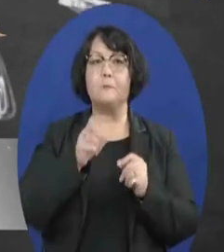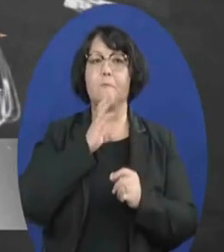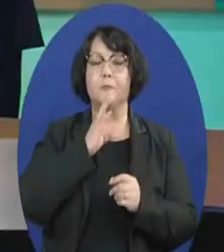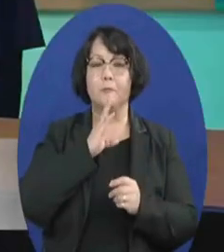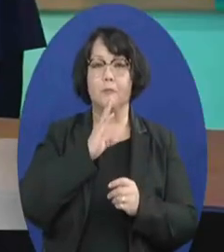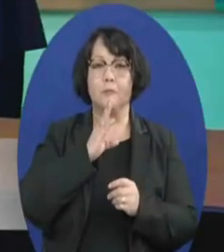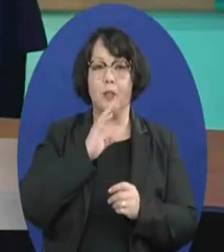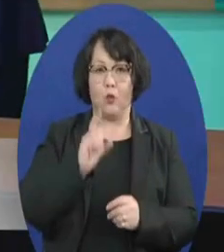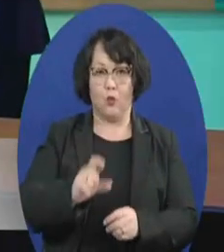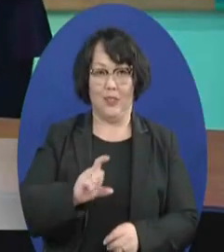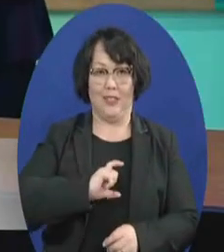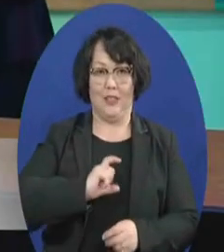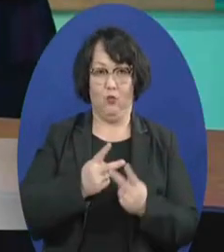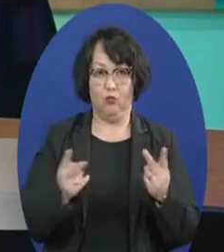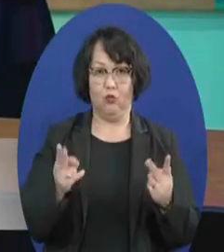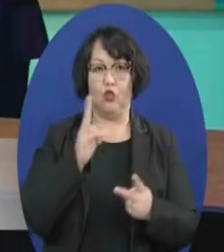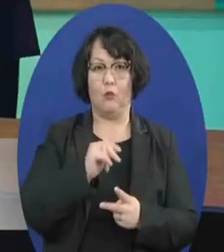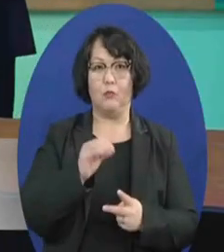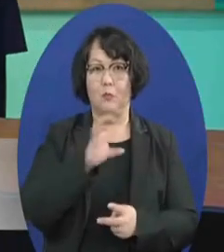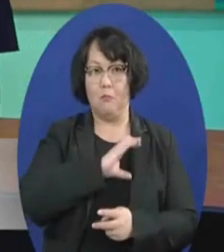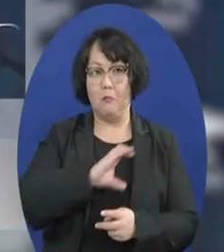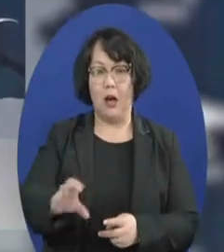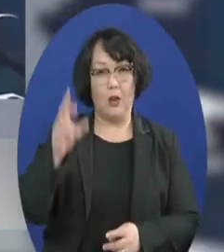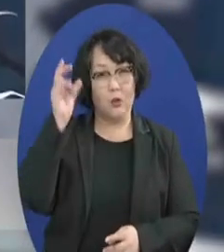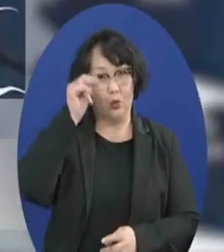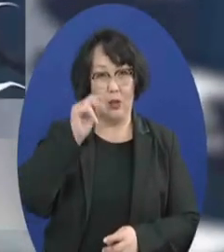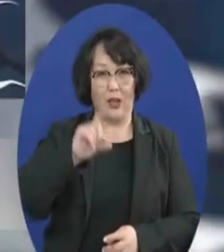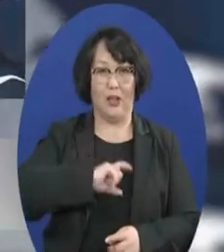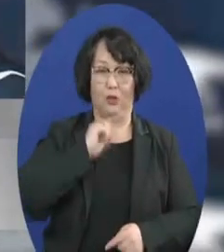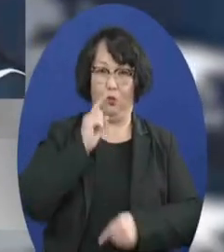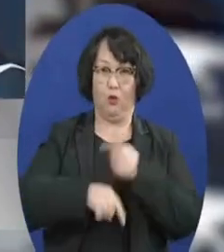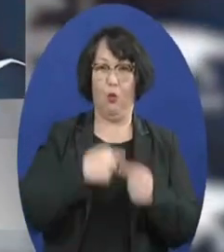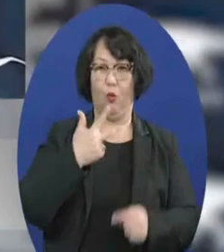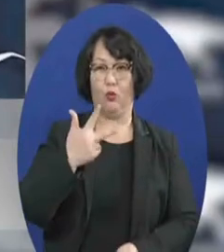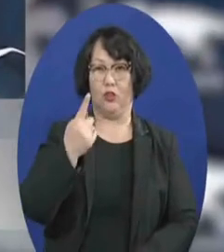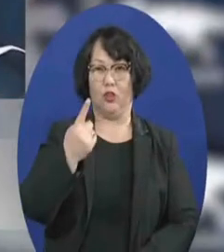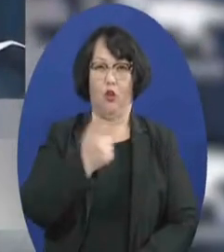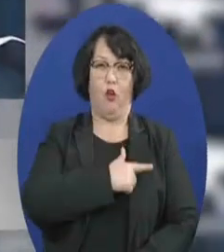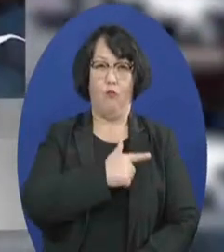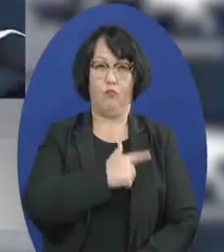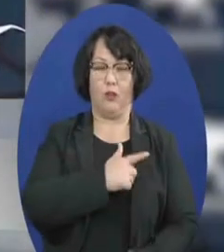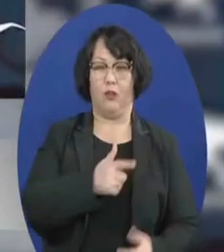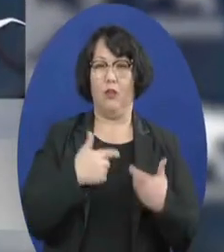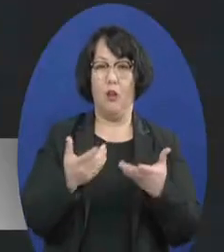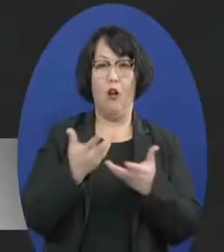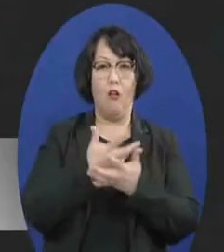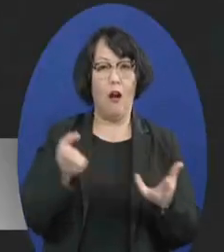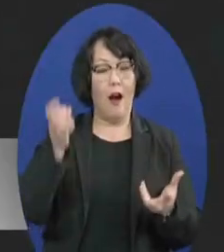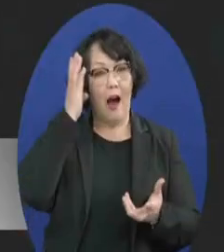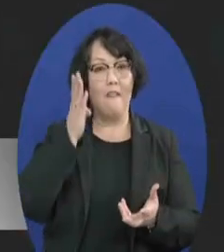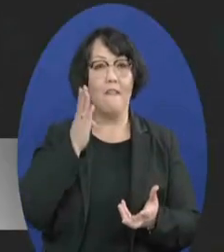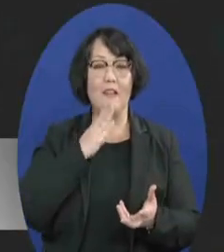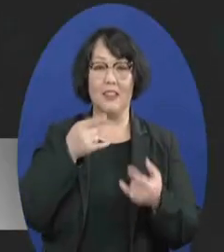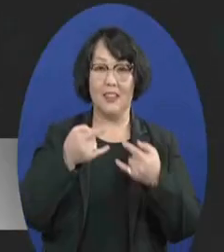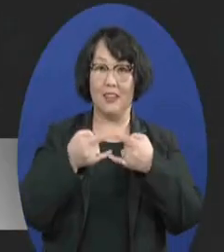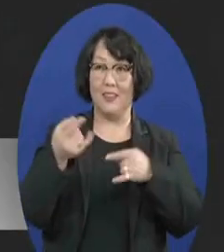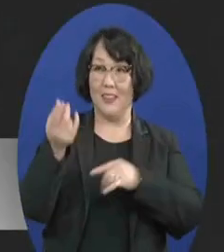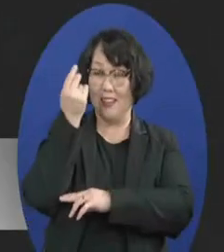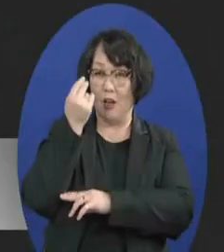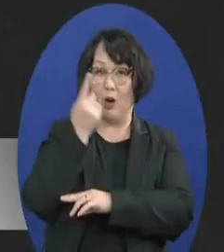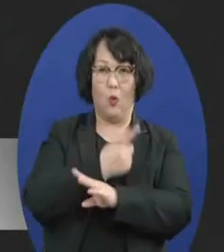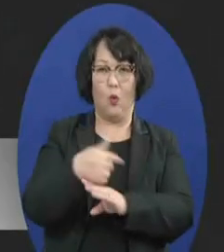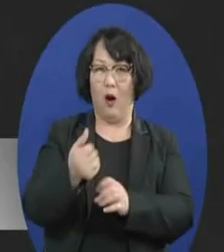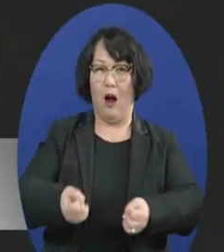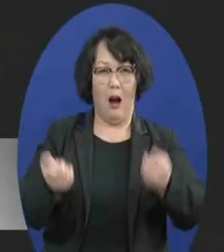зогсноос хойш хүний эрхийн үндэсний комисс сурч боловсрох эрхийн асуудлаар 31 гомдол ирсэн байна. Ихэнх хэцэг эхчүүд тэл хичээл үр дүнгүй байгаа